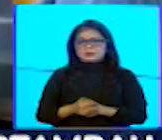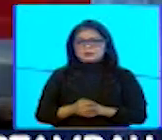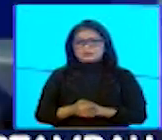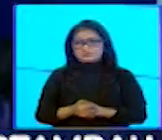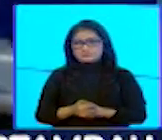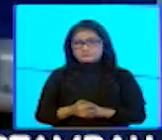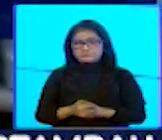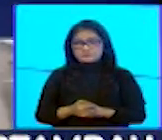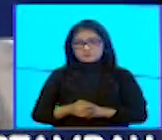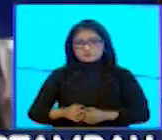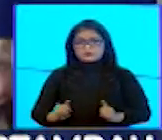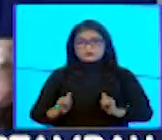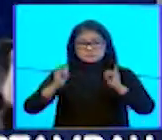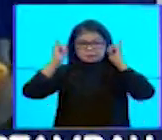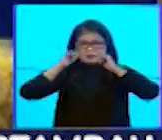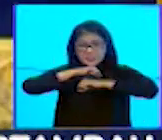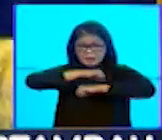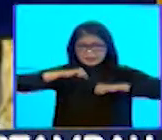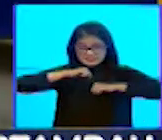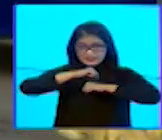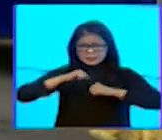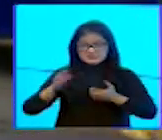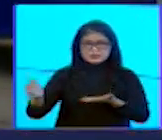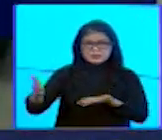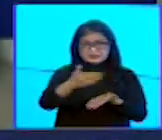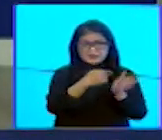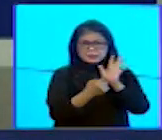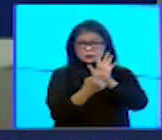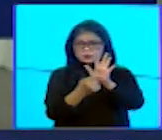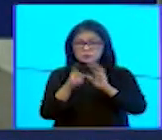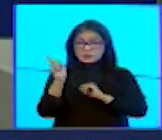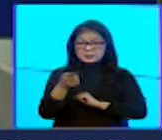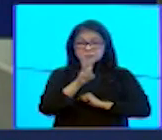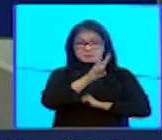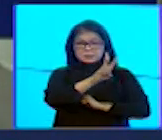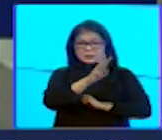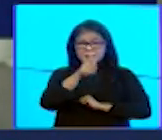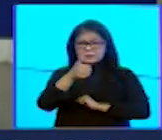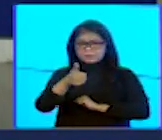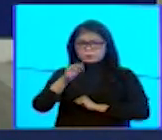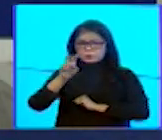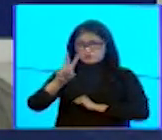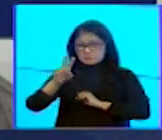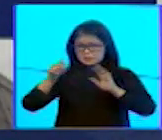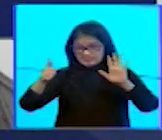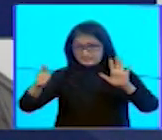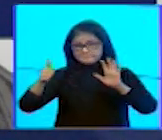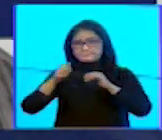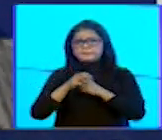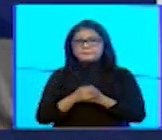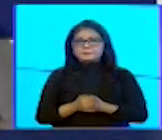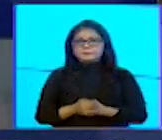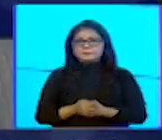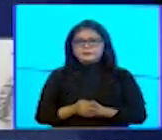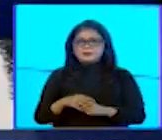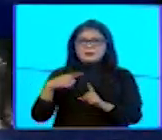Atlet Kemayoran mencatat, pasien yang masuk ke RSDC sebanyak 3.626 orang. Dengan tambahan